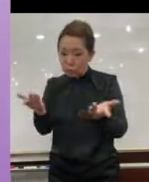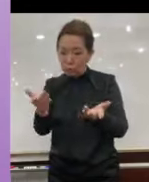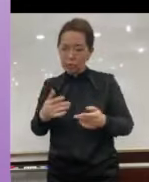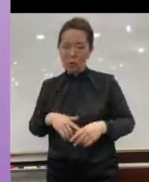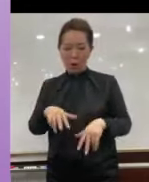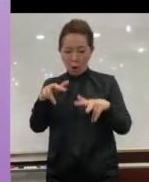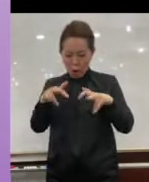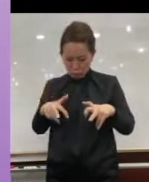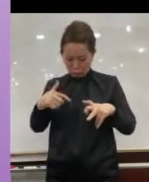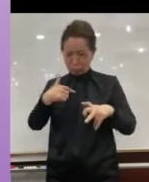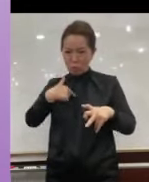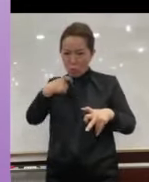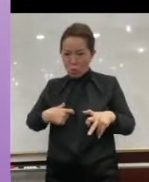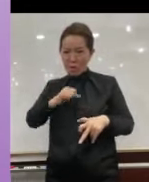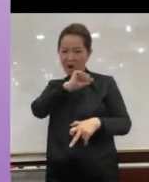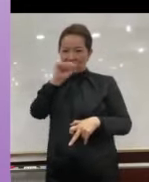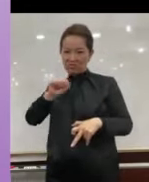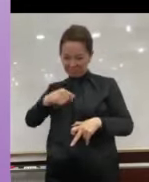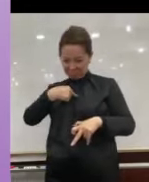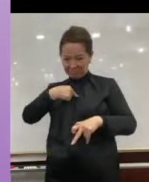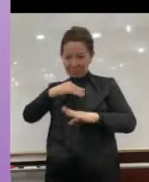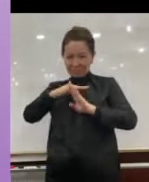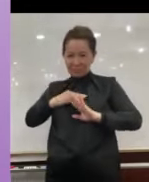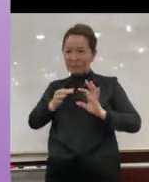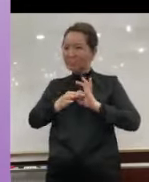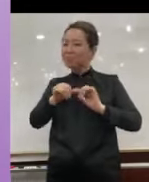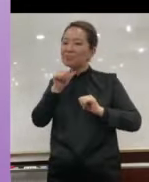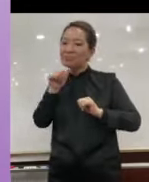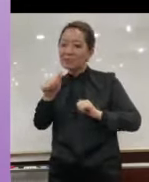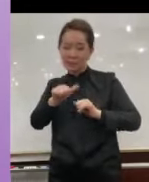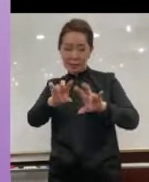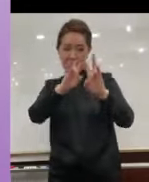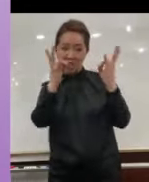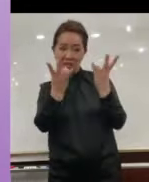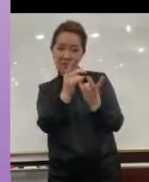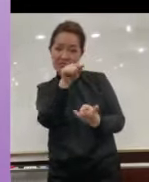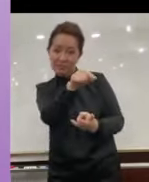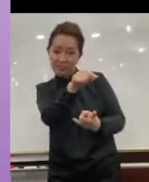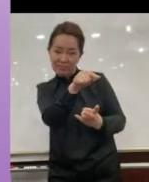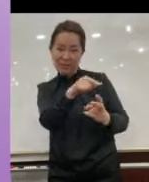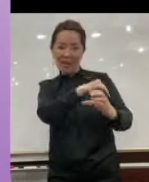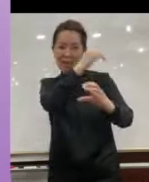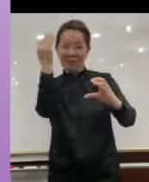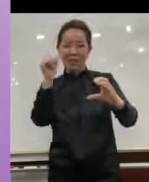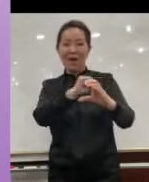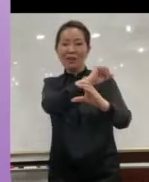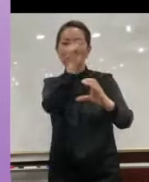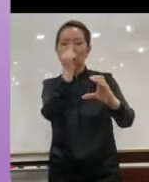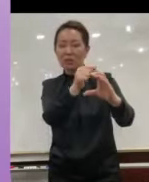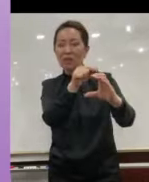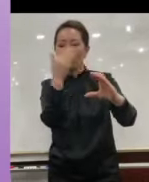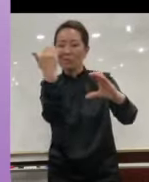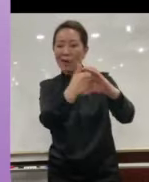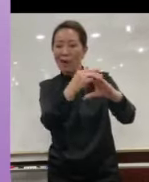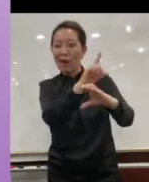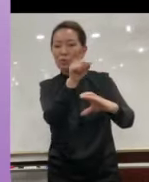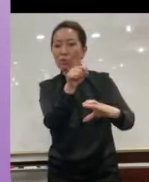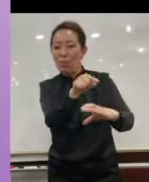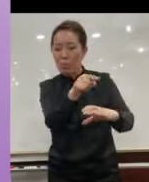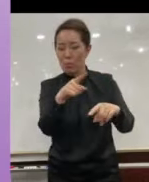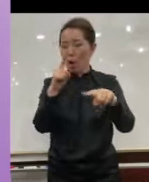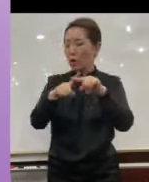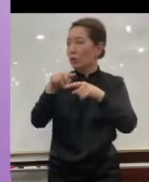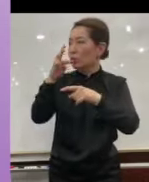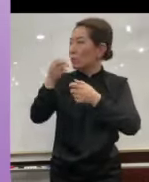тухайн хувь хүний асуудал биш, нийгэмд байгаа бэрхшээл бас хөгжлийн бэрхшээл юм а гэдгийг хөдөө орон нутгийнханд бас бид нар